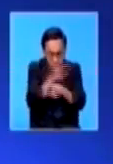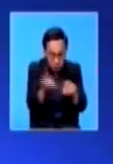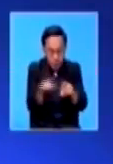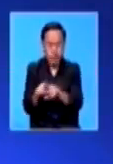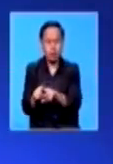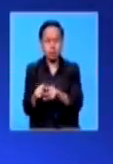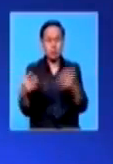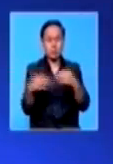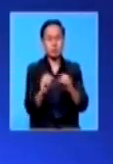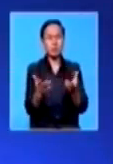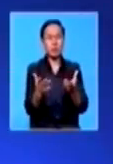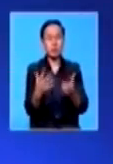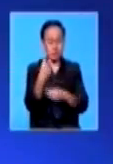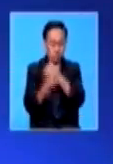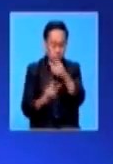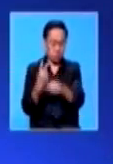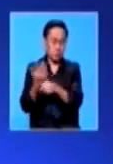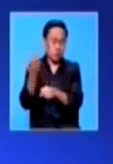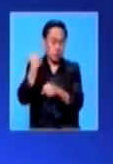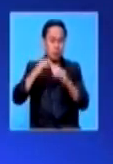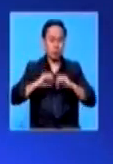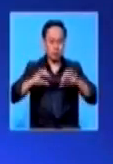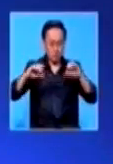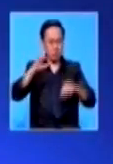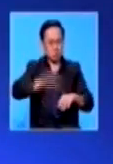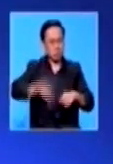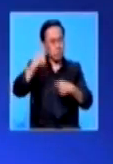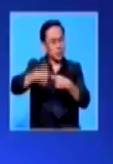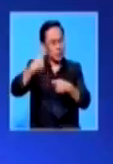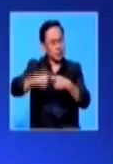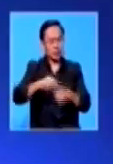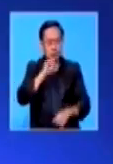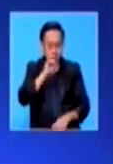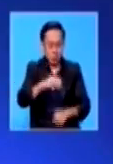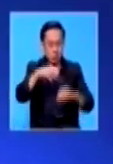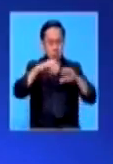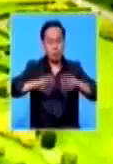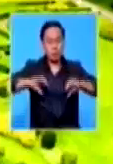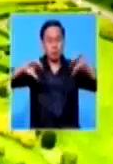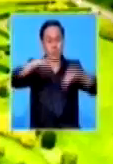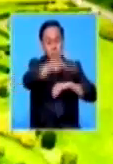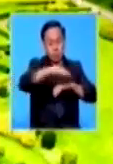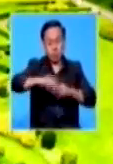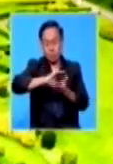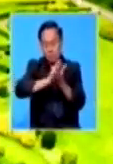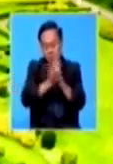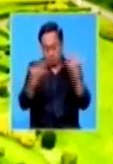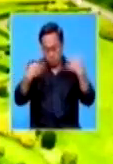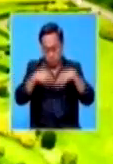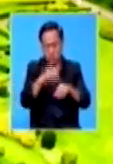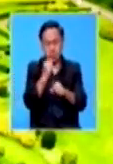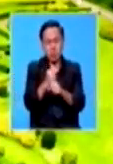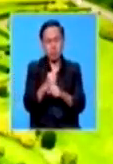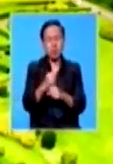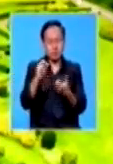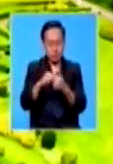บริการนะครับในช่วง2ปีที่ผ่านมาก็รับว่ายากนะยากเพราะไม่เคยทำไงไม่เคยทำด้วยระบบการบริหารการของ